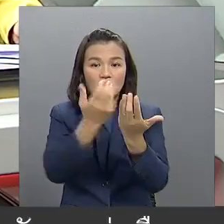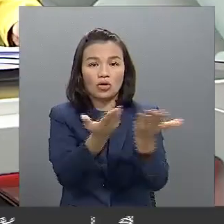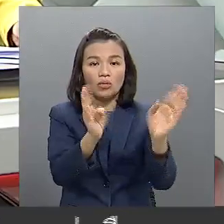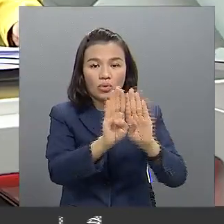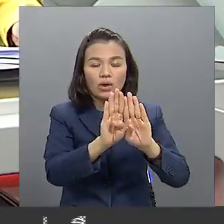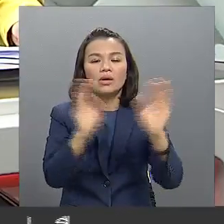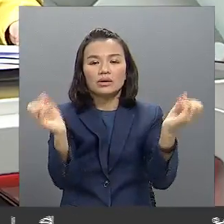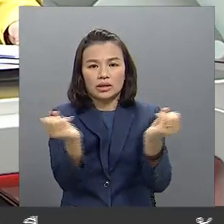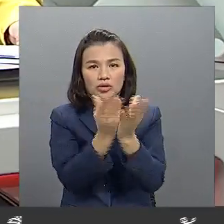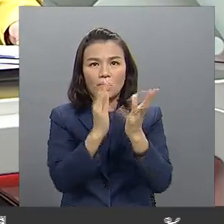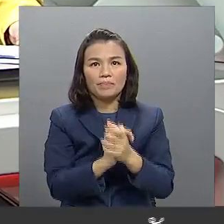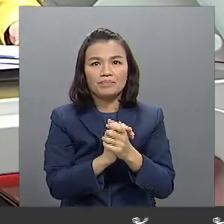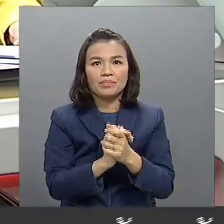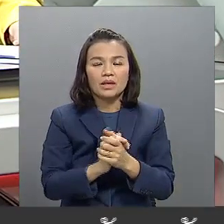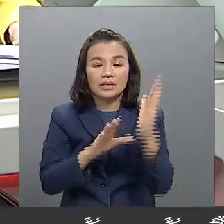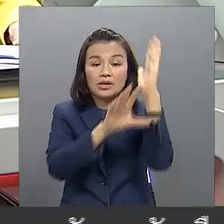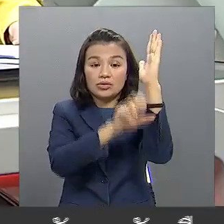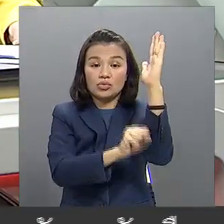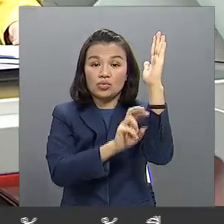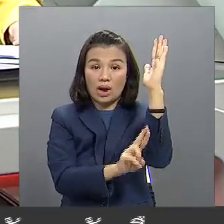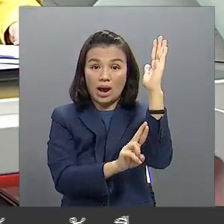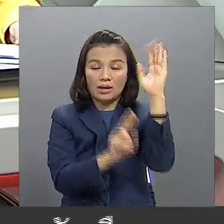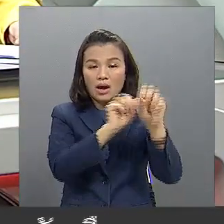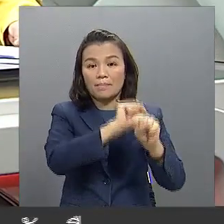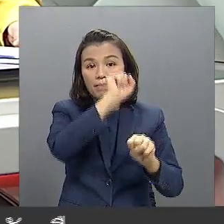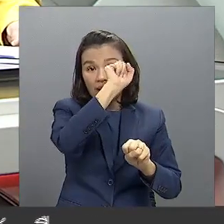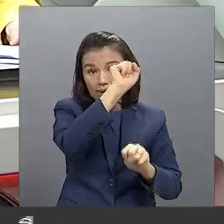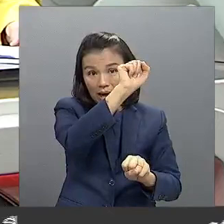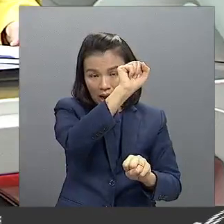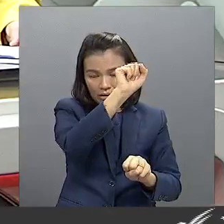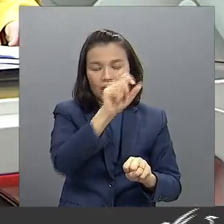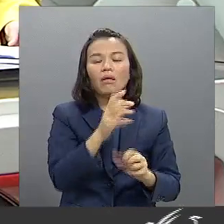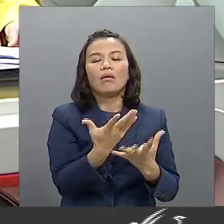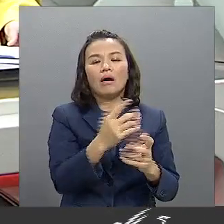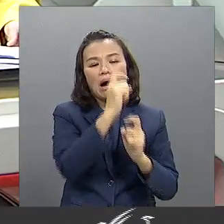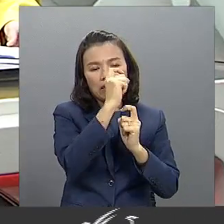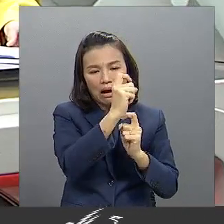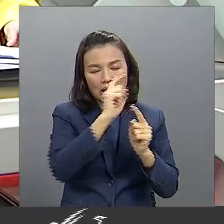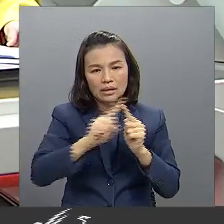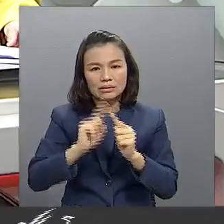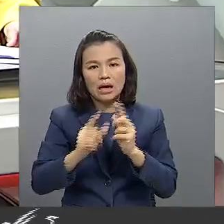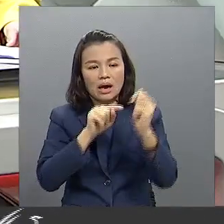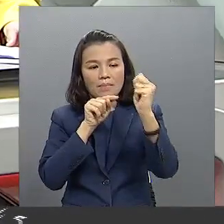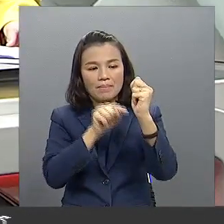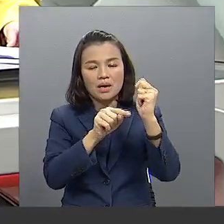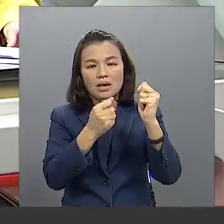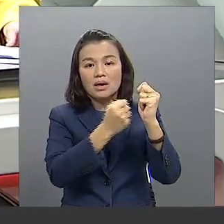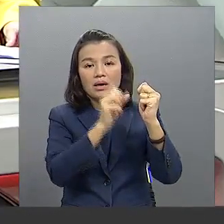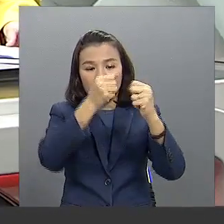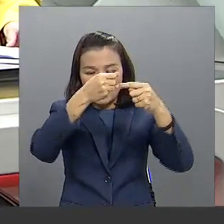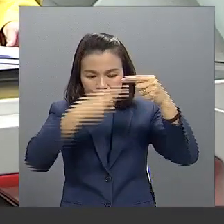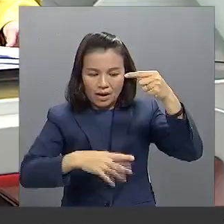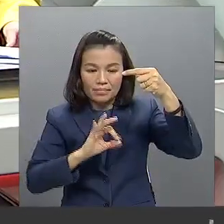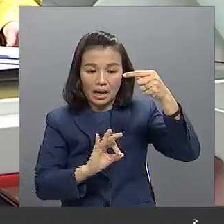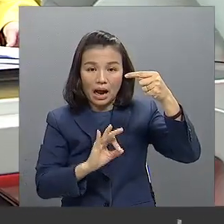และหนึ่งในนั้นค่ะก็คือที่สุราษฎร์ธานีค่ะตอนนี้ประกาศพื้นที่ประสบภัยพิบัติน้ำท่วมแล้ว9อำเภอค่ะและมีการแจ้งเตือนให้ทุกคนในชุมชนใกล้กับแม่น้ำต